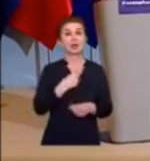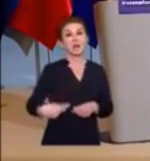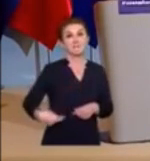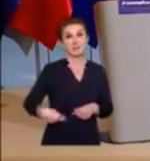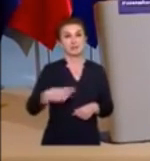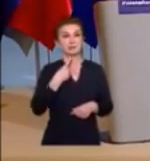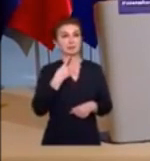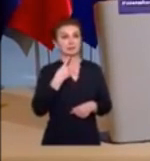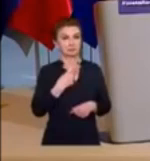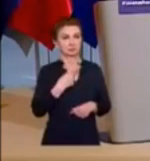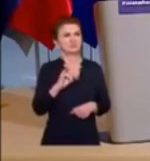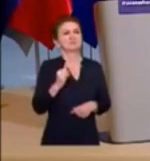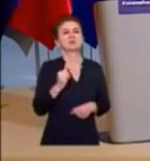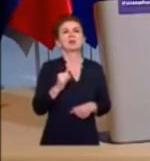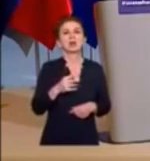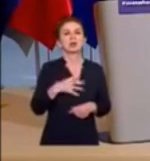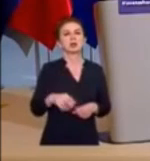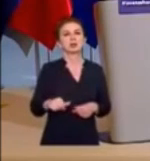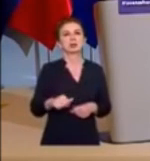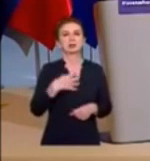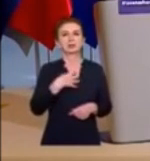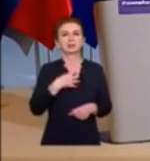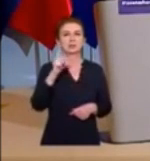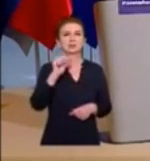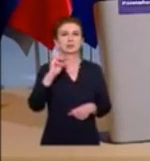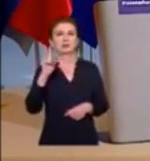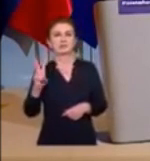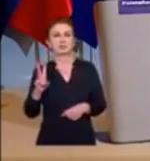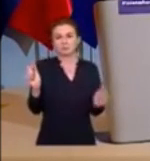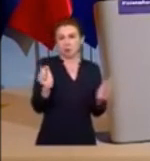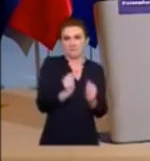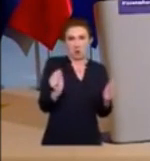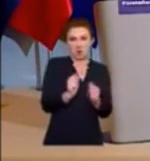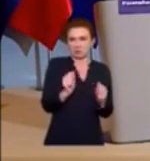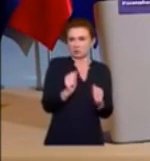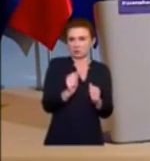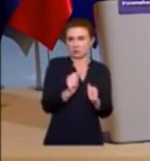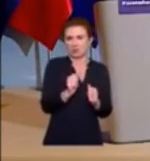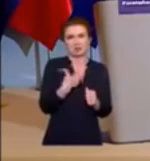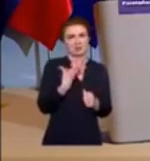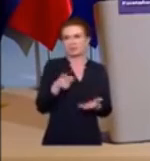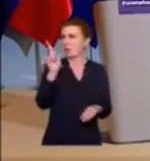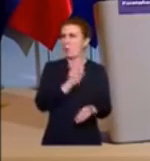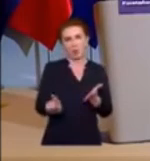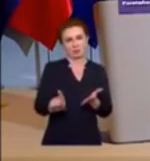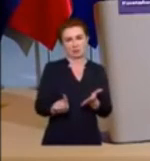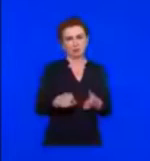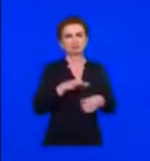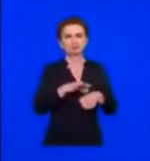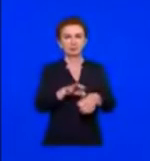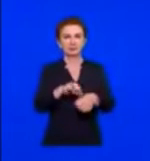się do słów szefa PKW, który mówił o tym, że obawia się, że w pewnym zakresie nie uda się przeprowadzić wyborów